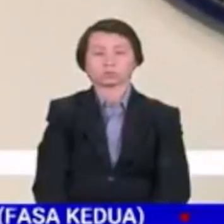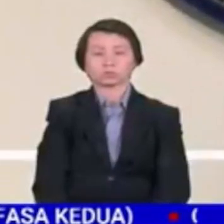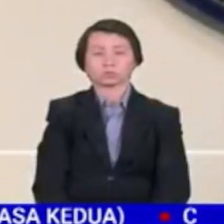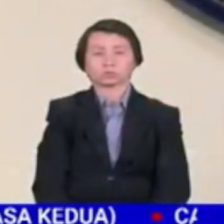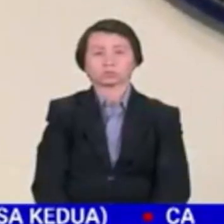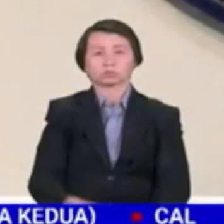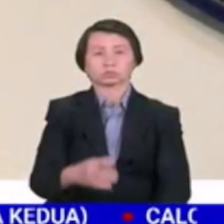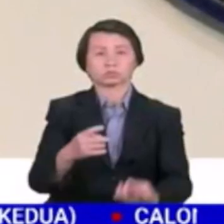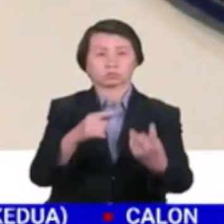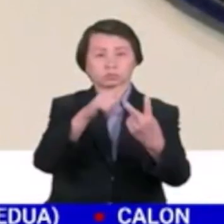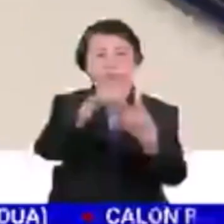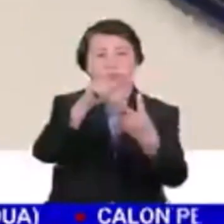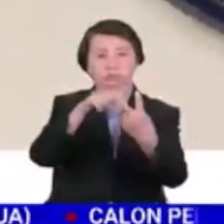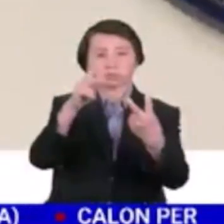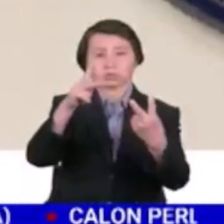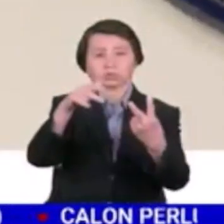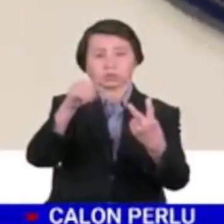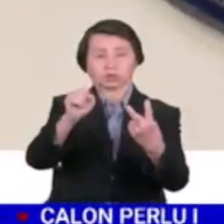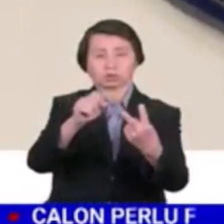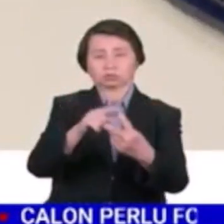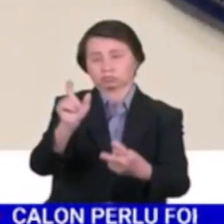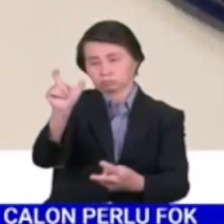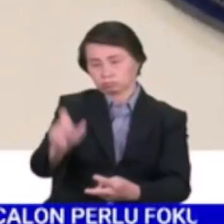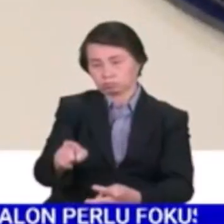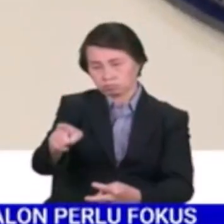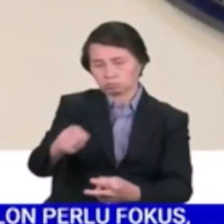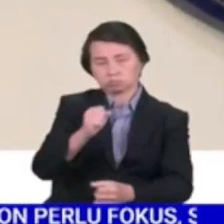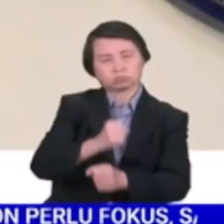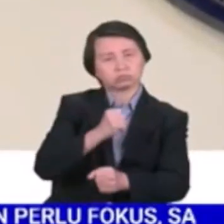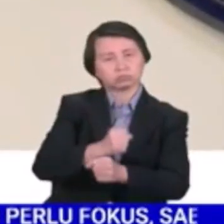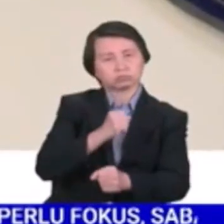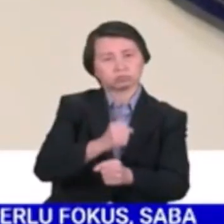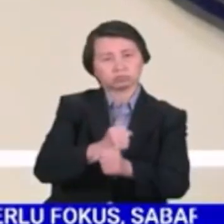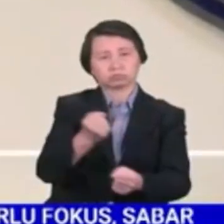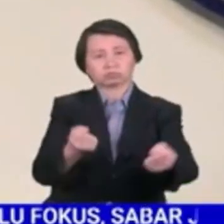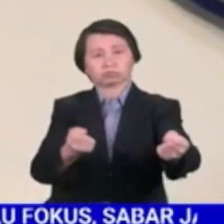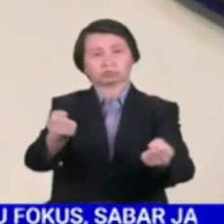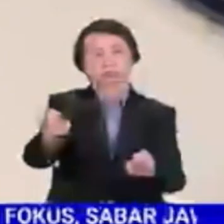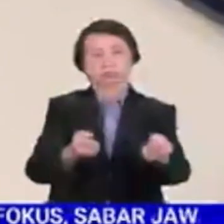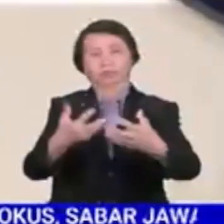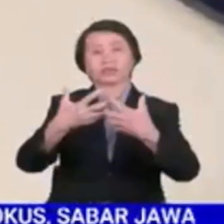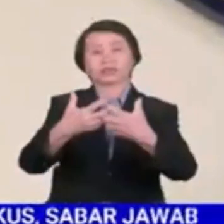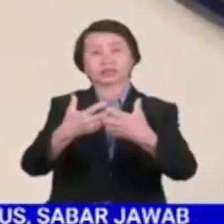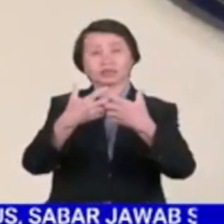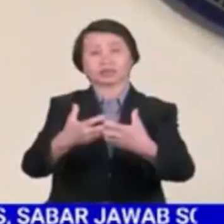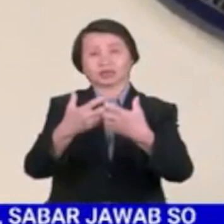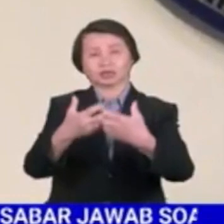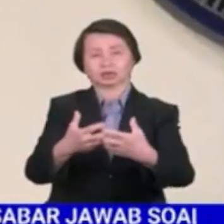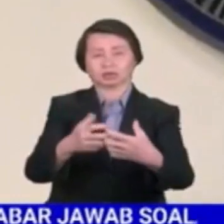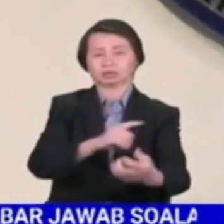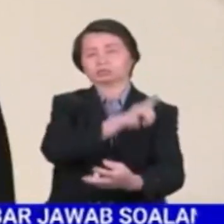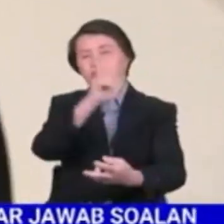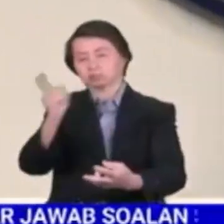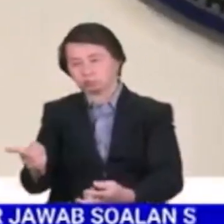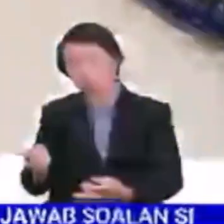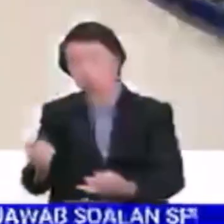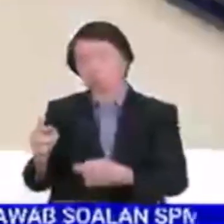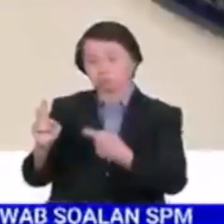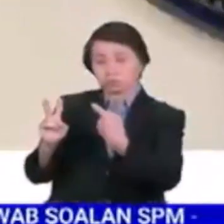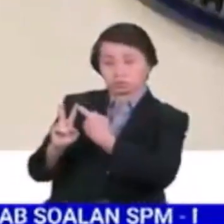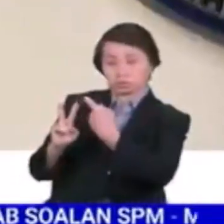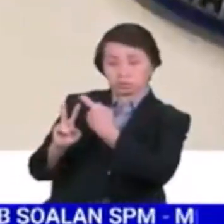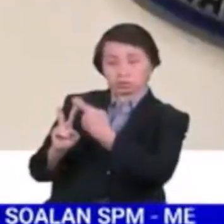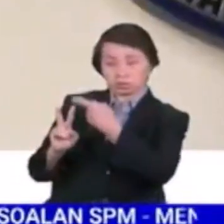Dalam kedua-dua kes ini, satu suspek bekerja sebagai pemandu pekerja kilang, manakala dua suspek